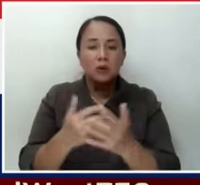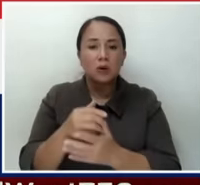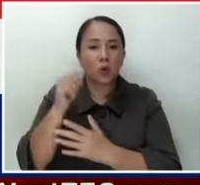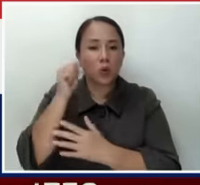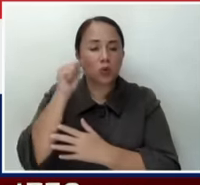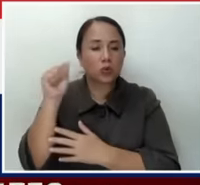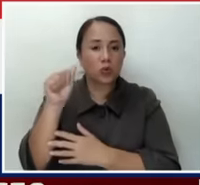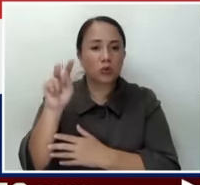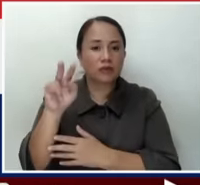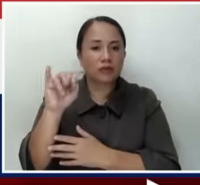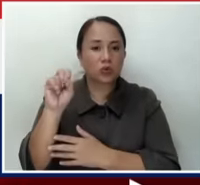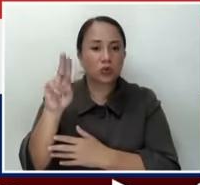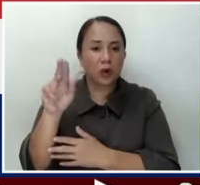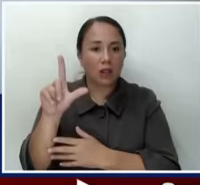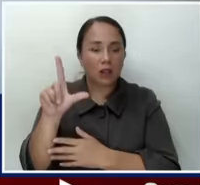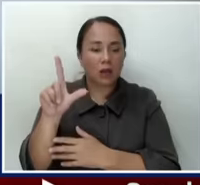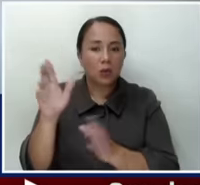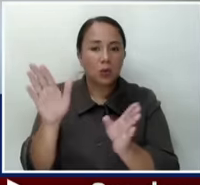room.